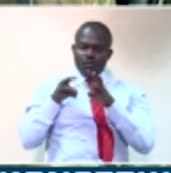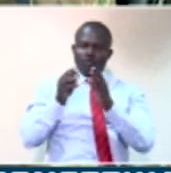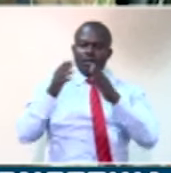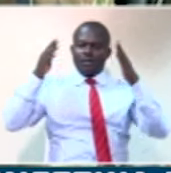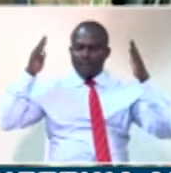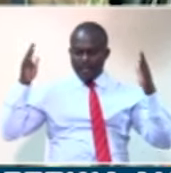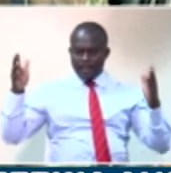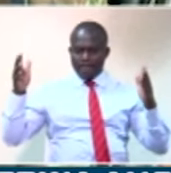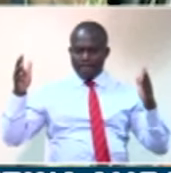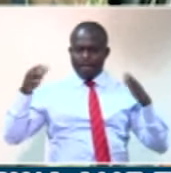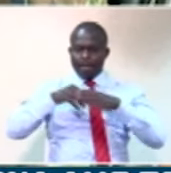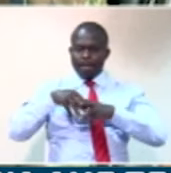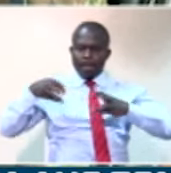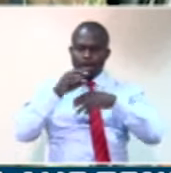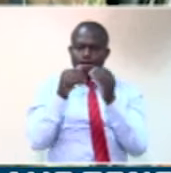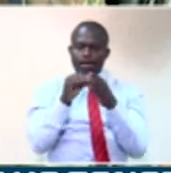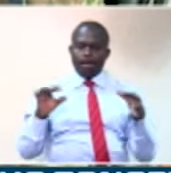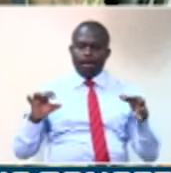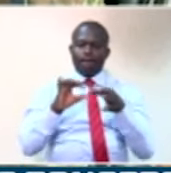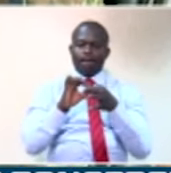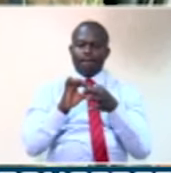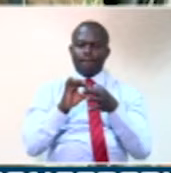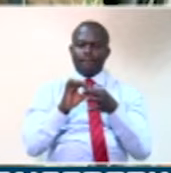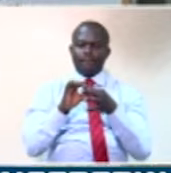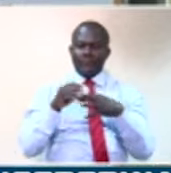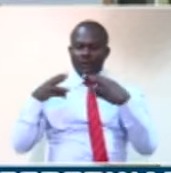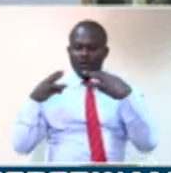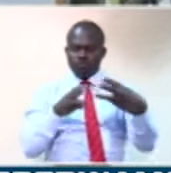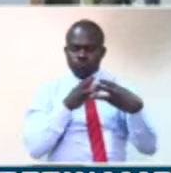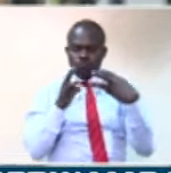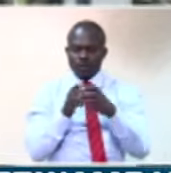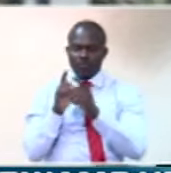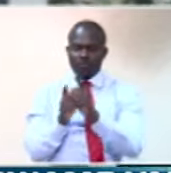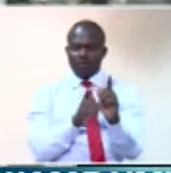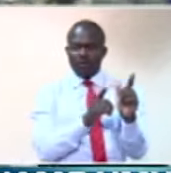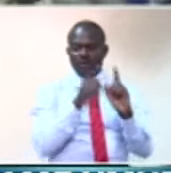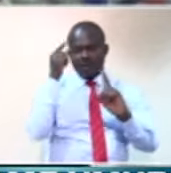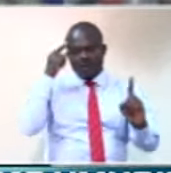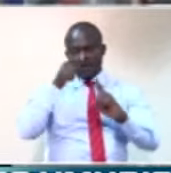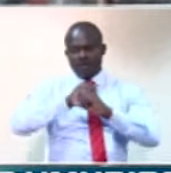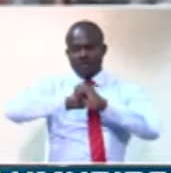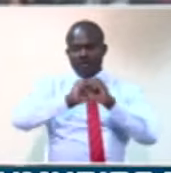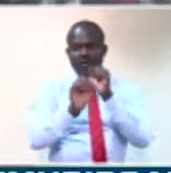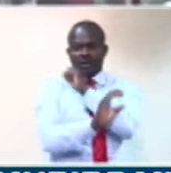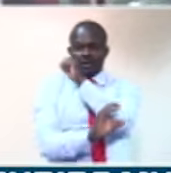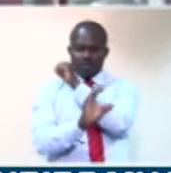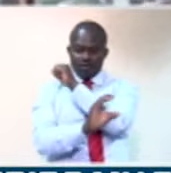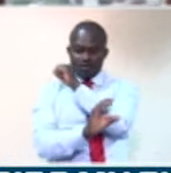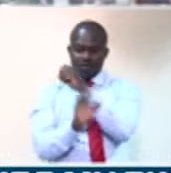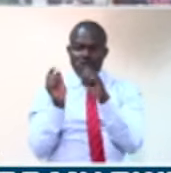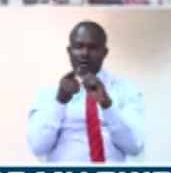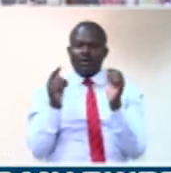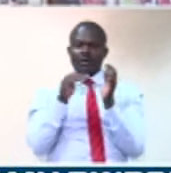bugari, mu buryo buhuza intambara igamije kurinda igihugu